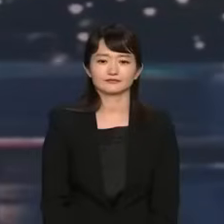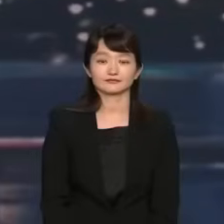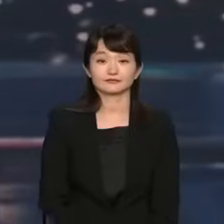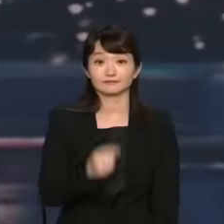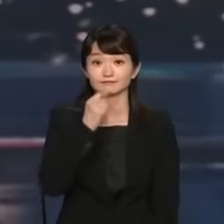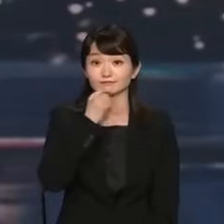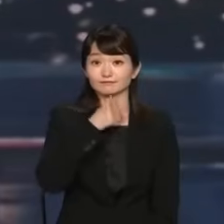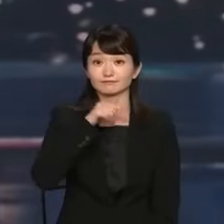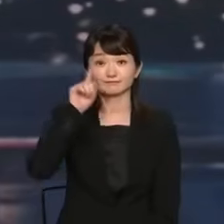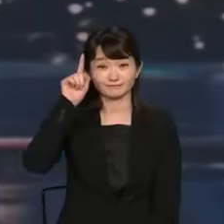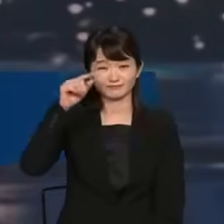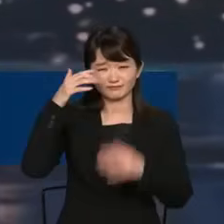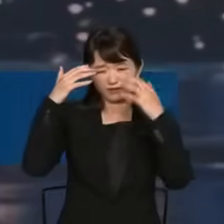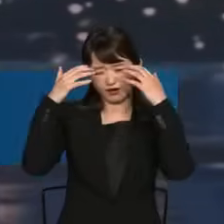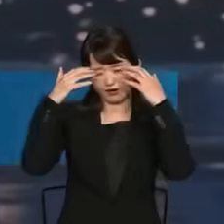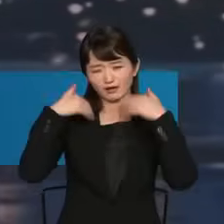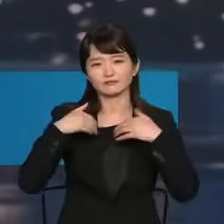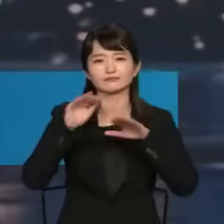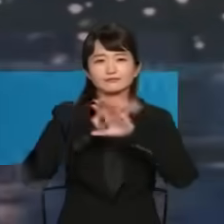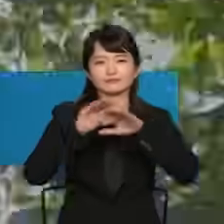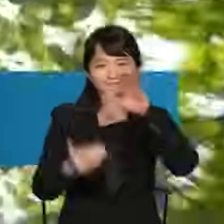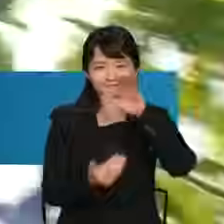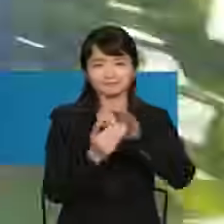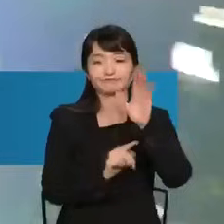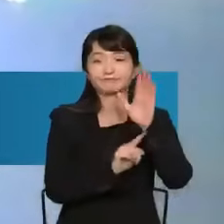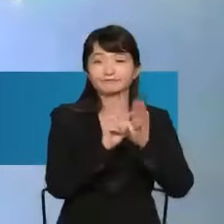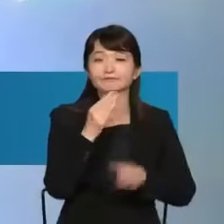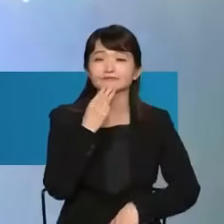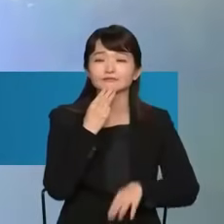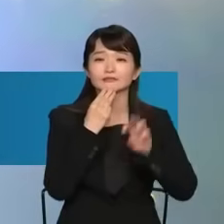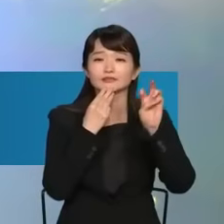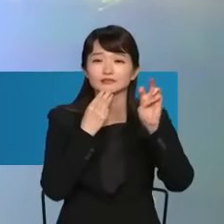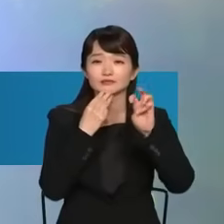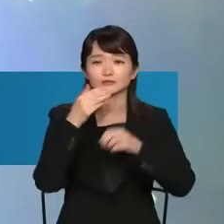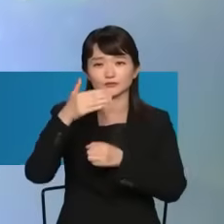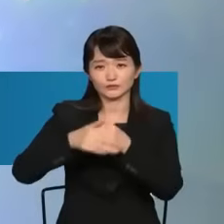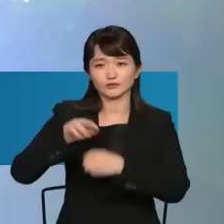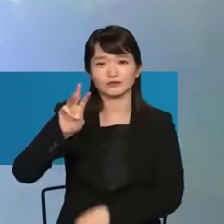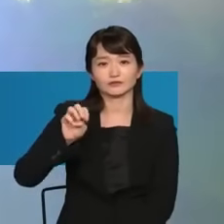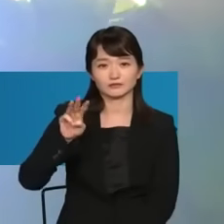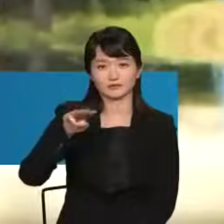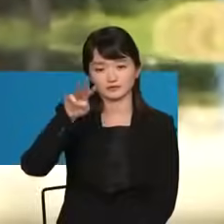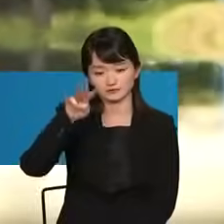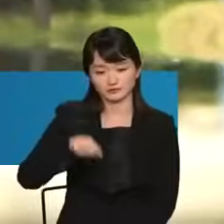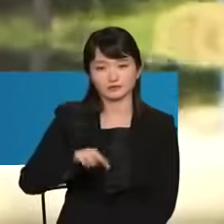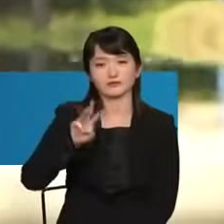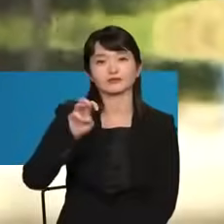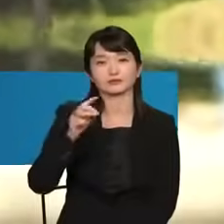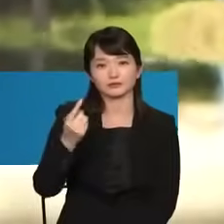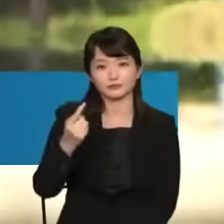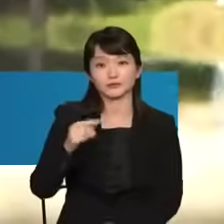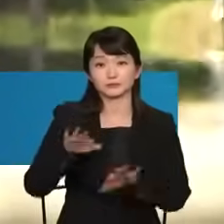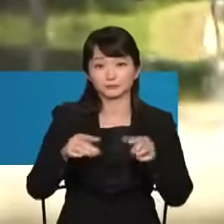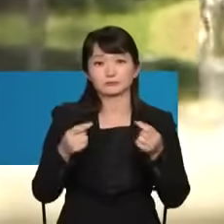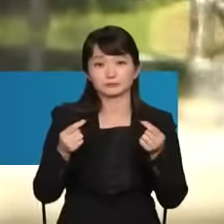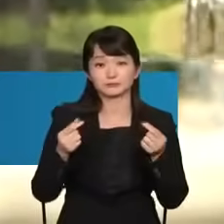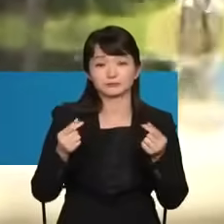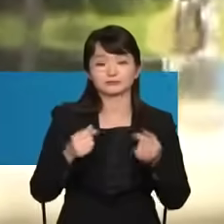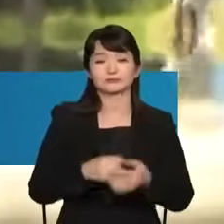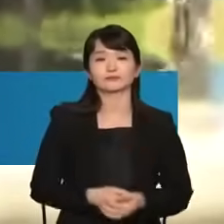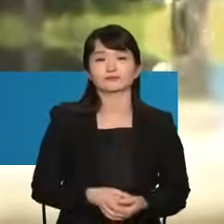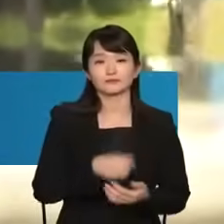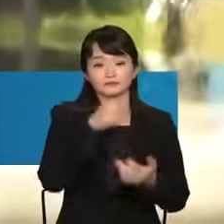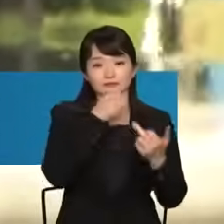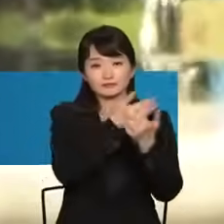네, 월요일인 내일도 덥겠습니다. 낮 최고 기온이 서울 30도, 대구 33도, 광주 31도 등으로 오늘과